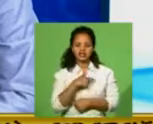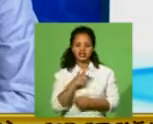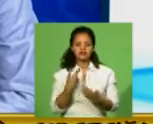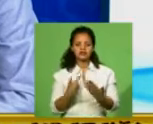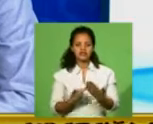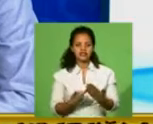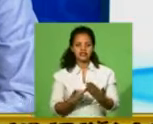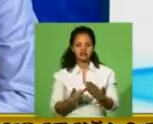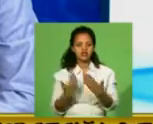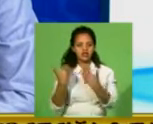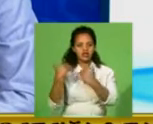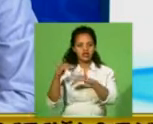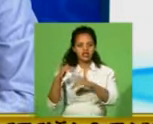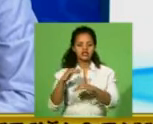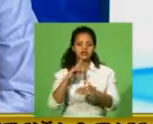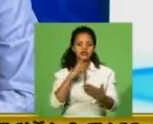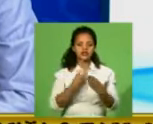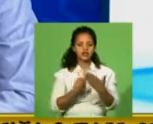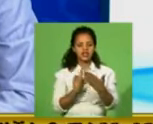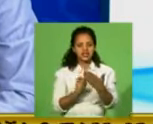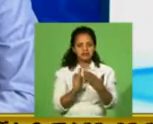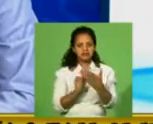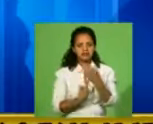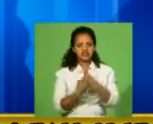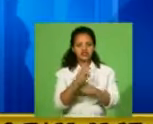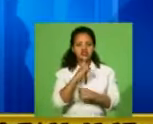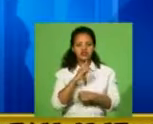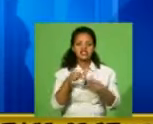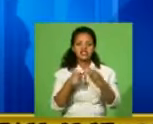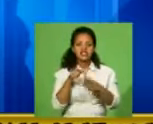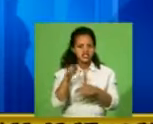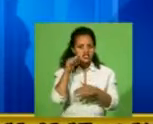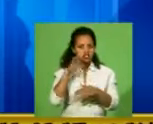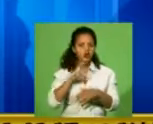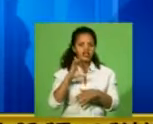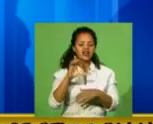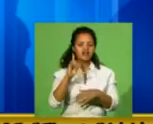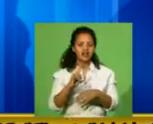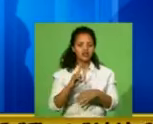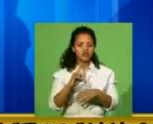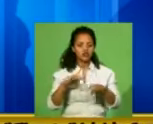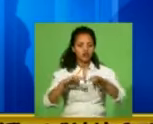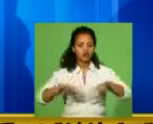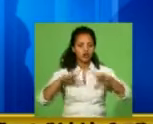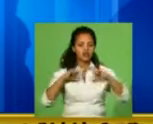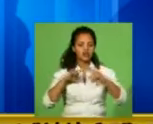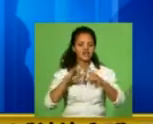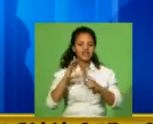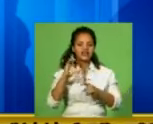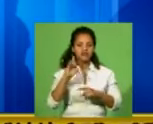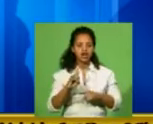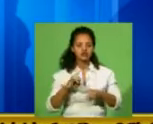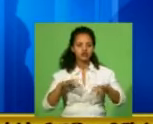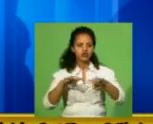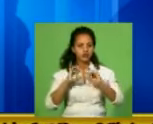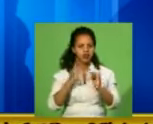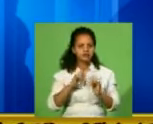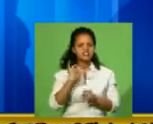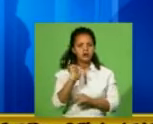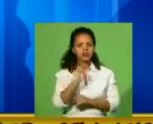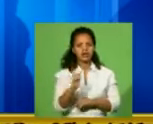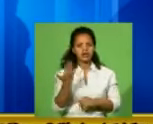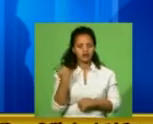ልክ መረጃው ይሄ ብቻ ነው ያለው ማለት ነው። ስለዚህ ይሄ ሰውዬ የከፋ ዞን ነዋሪ ነው? ወደ ከፋ ዞን የነበረ ነው ወይስ እዛው አዲስ አበባ የነበረ